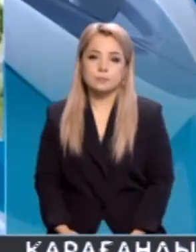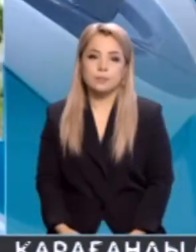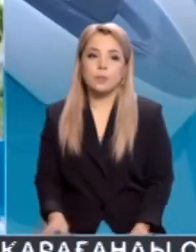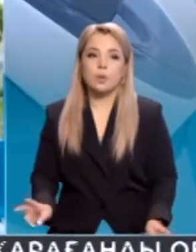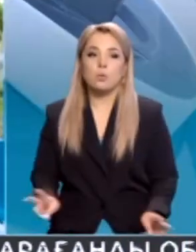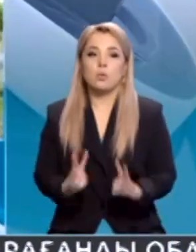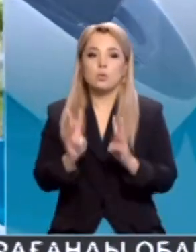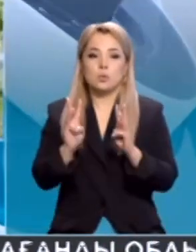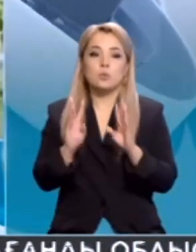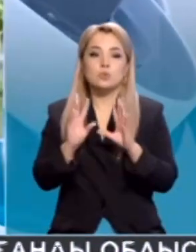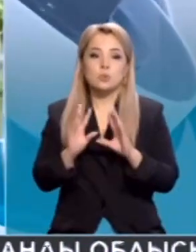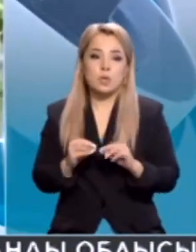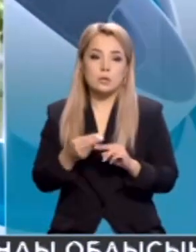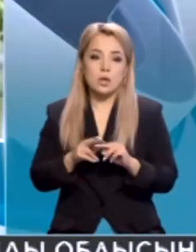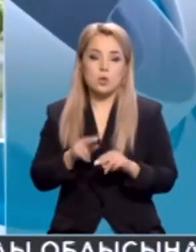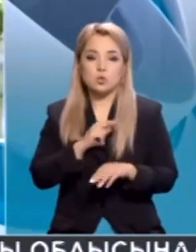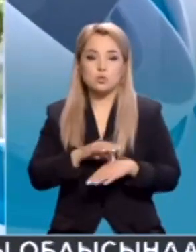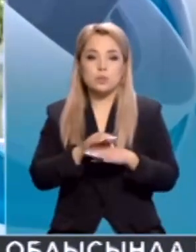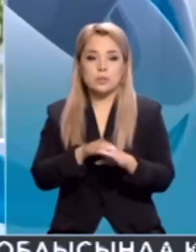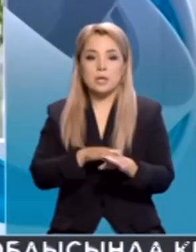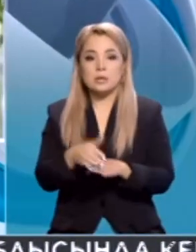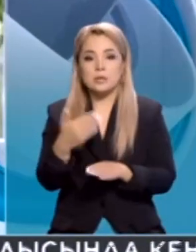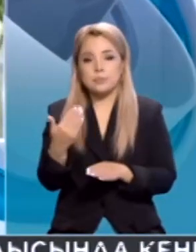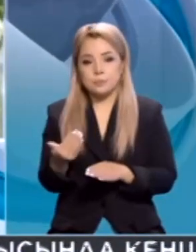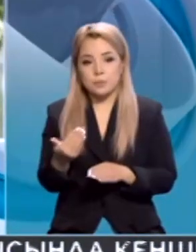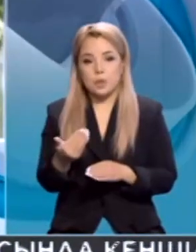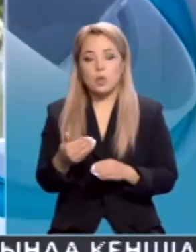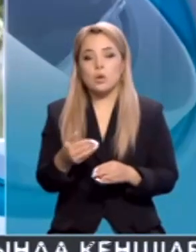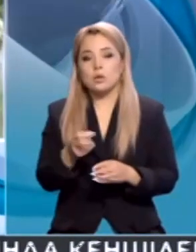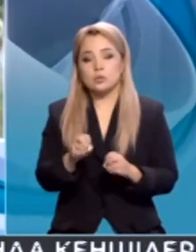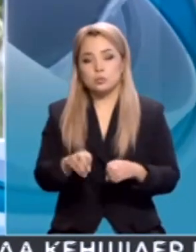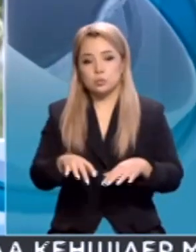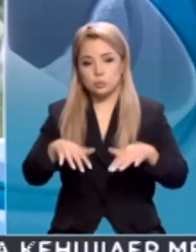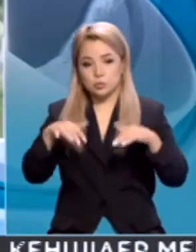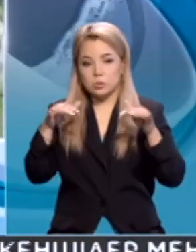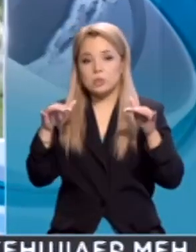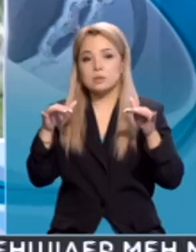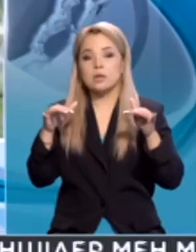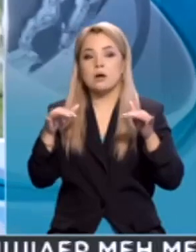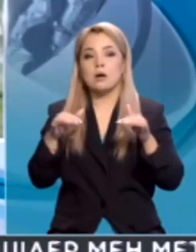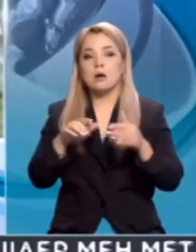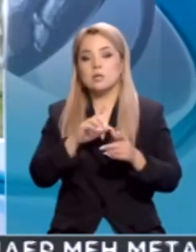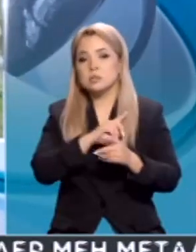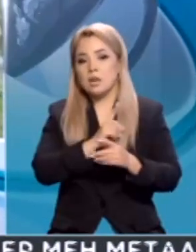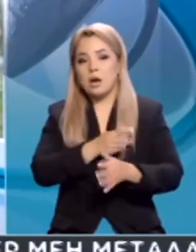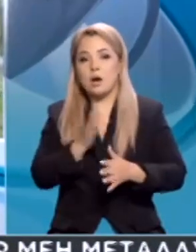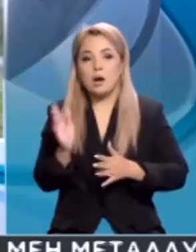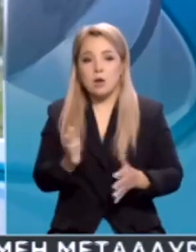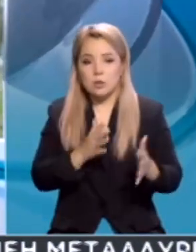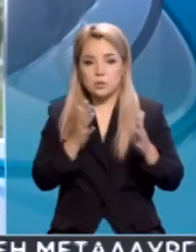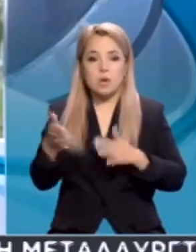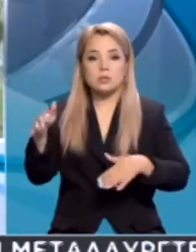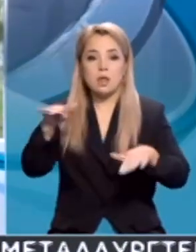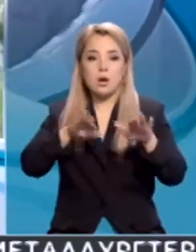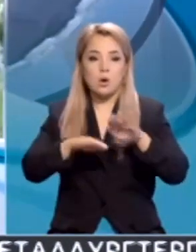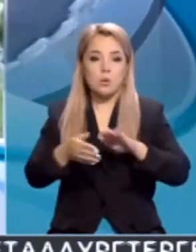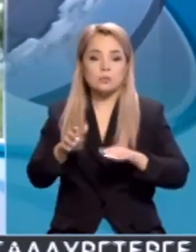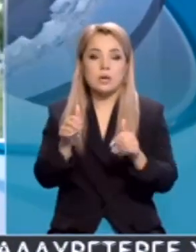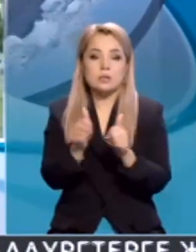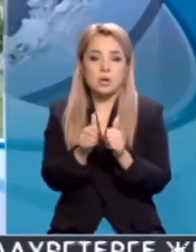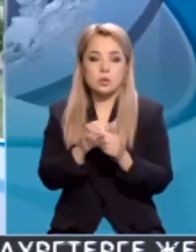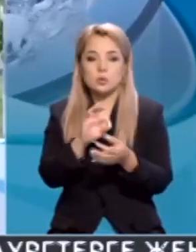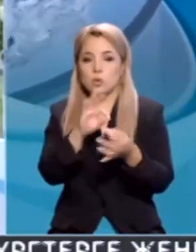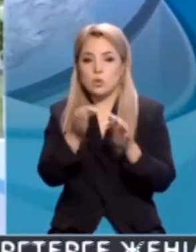жою жұмыстары түтінмен, күшті және ауыспалы желмен және таулы аймақтармен